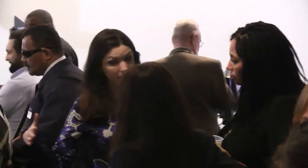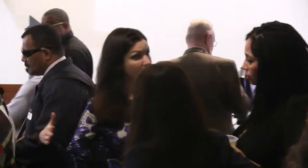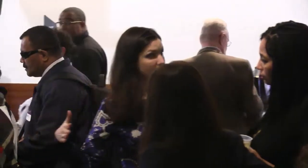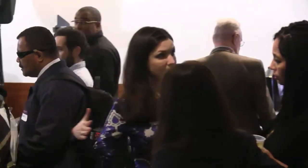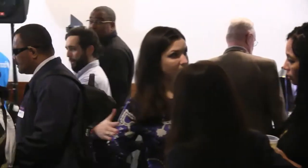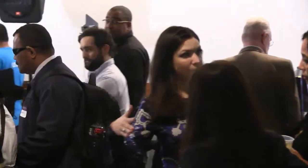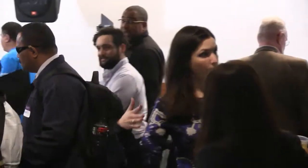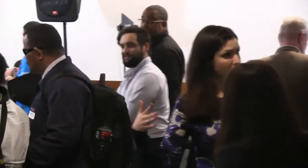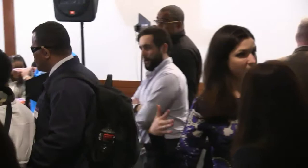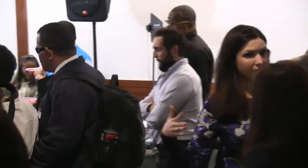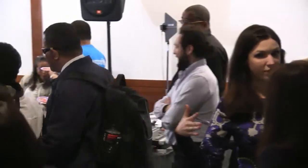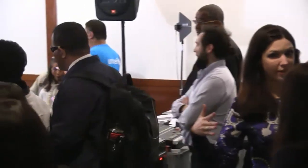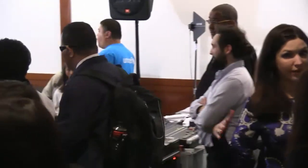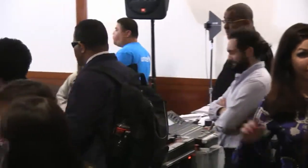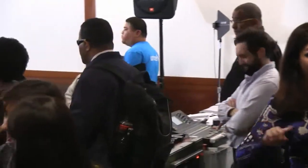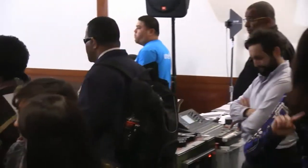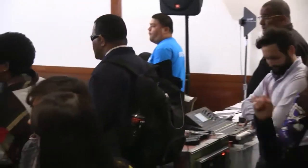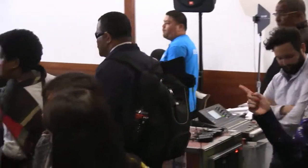ayé